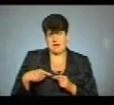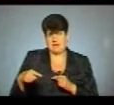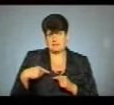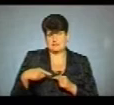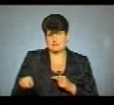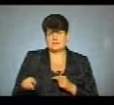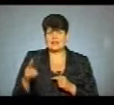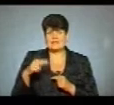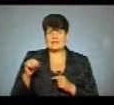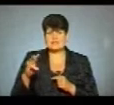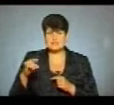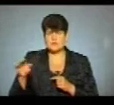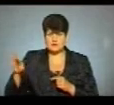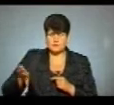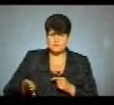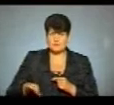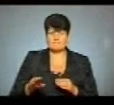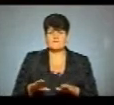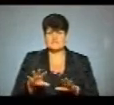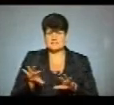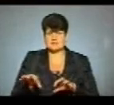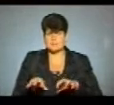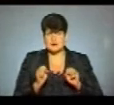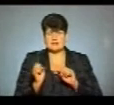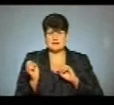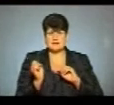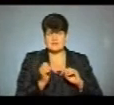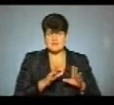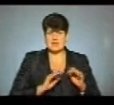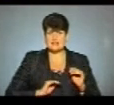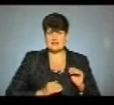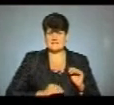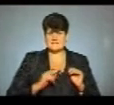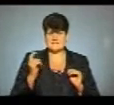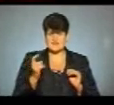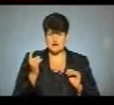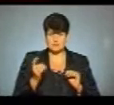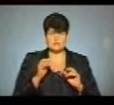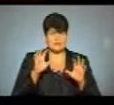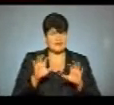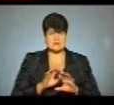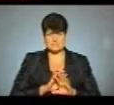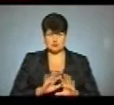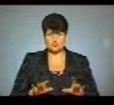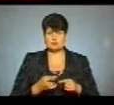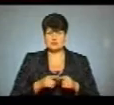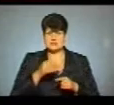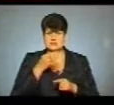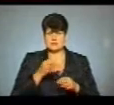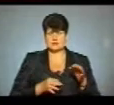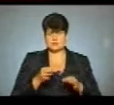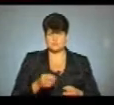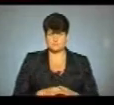межах Дністровського каньйону, відчужили та передали в оренду фермерському господарству «Рачук» незаконно. Про це жінка заявила під час судового засідання.